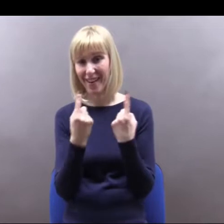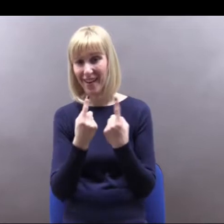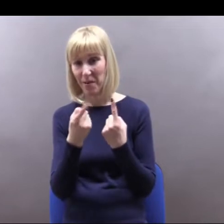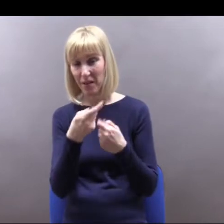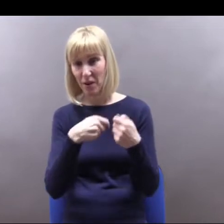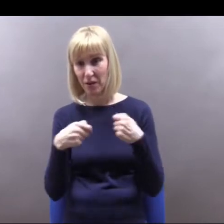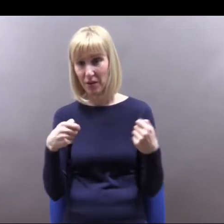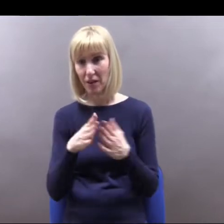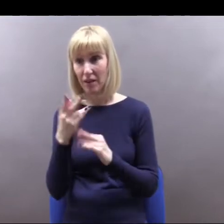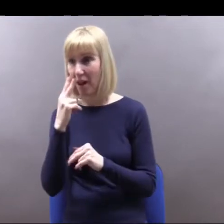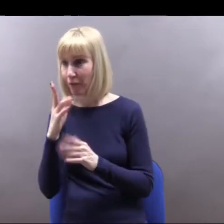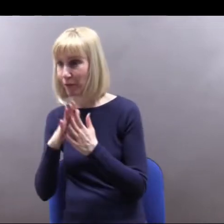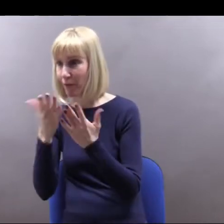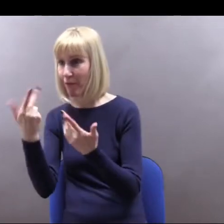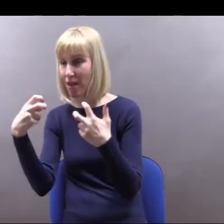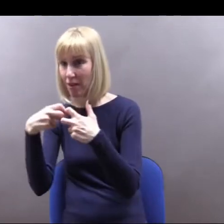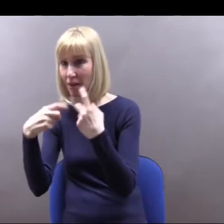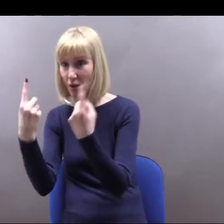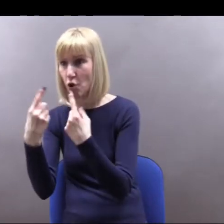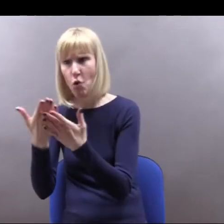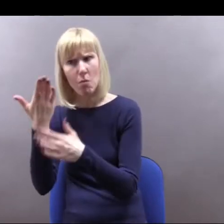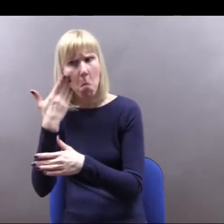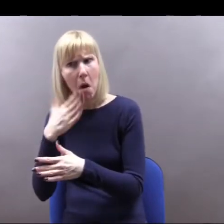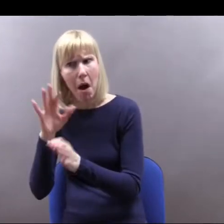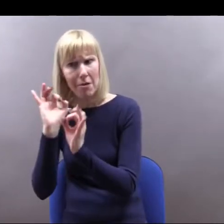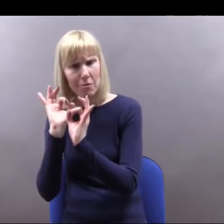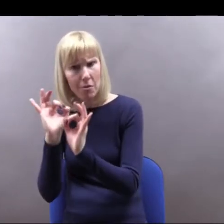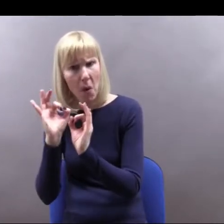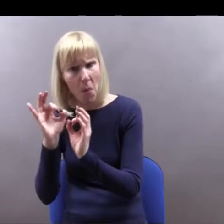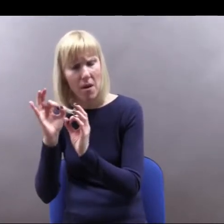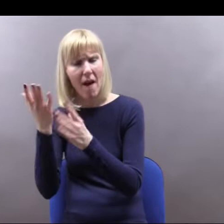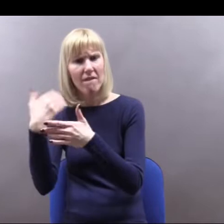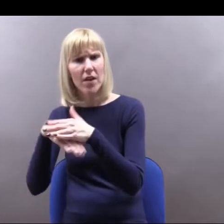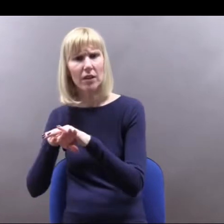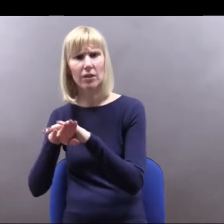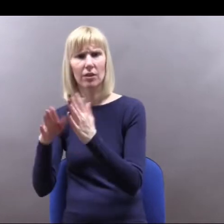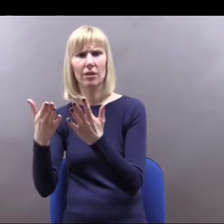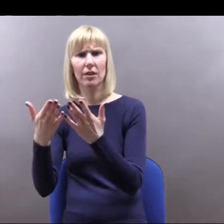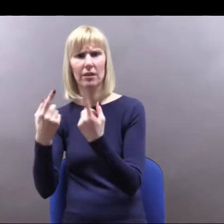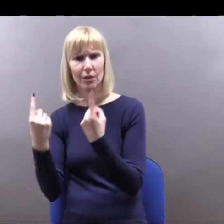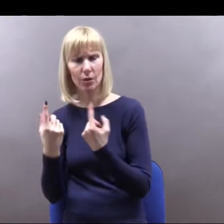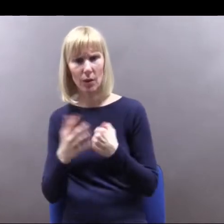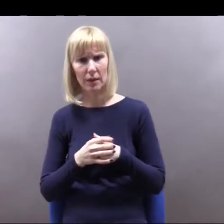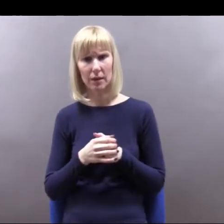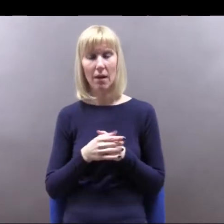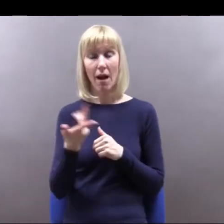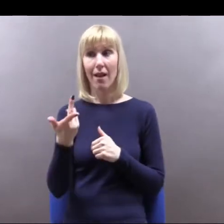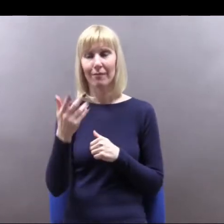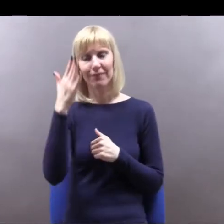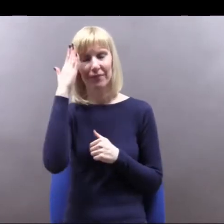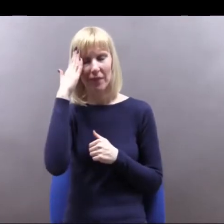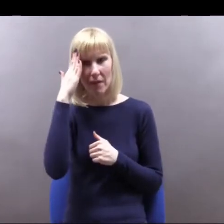rozwiązania, mimo że w internecie można naprawdę w wielu miejscach przeczytać, że jest to bardzo dobre i